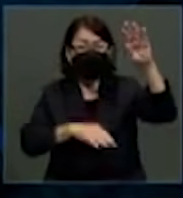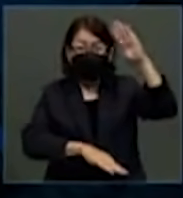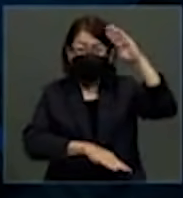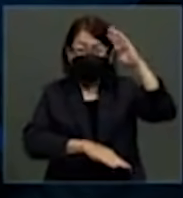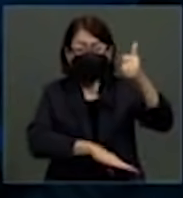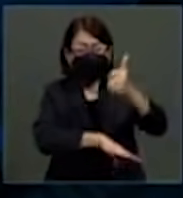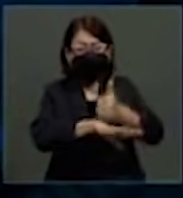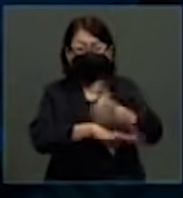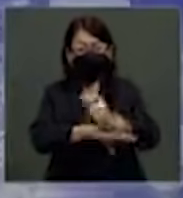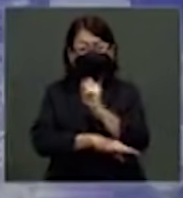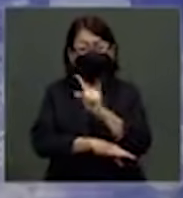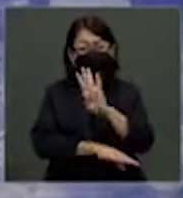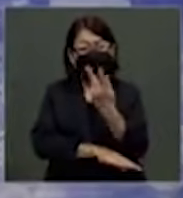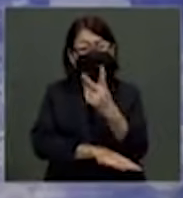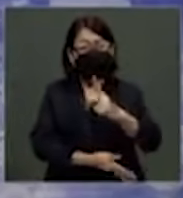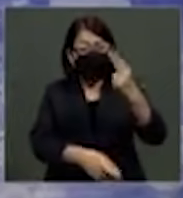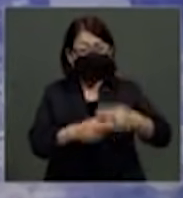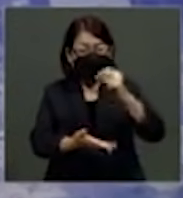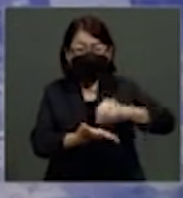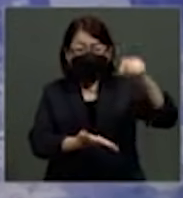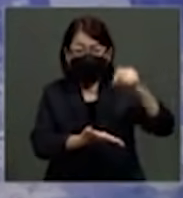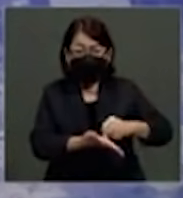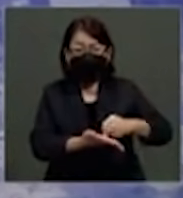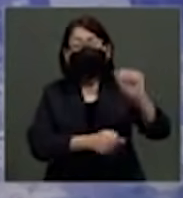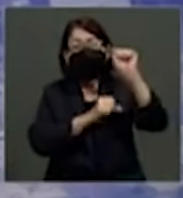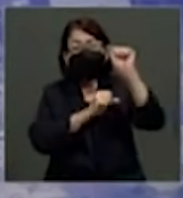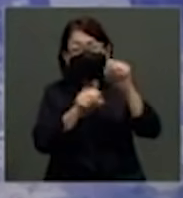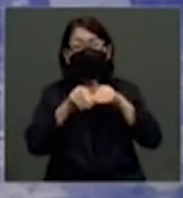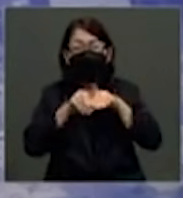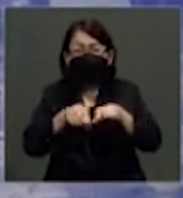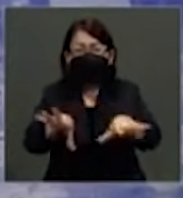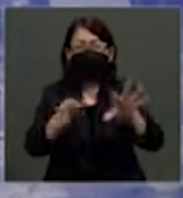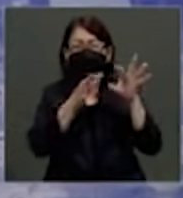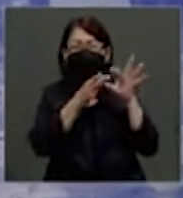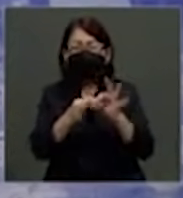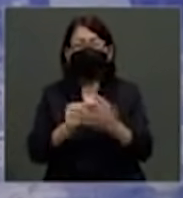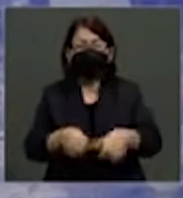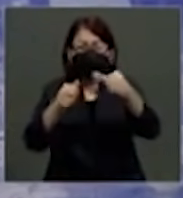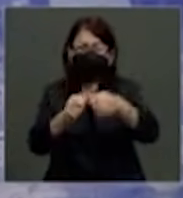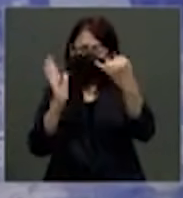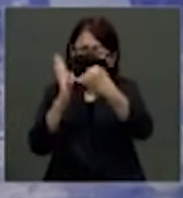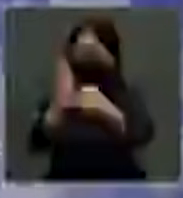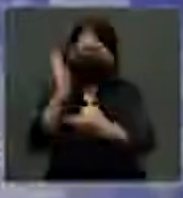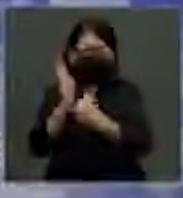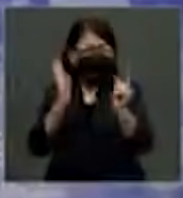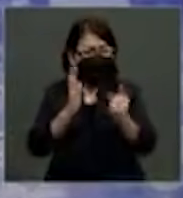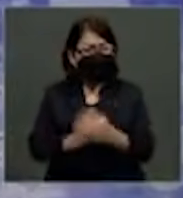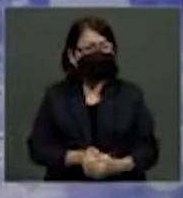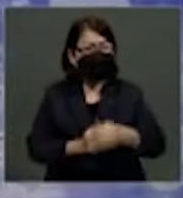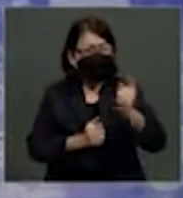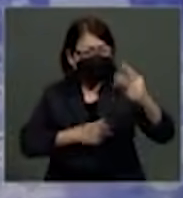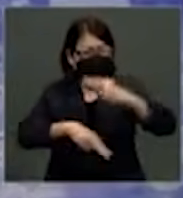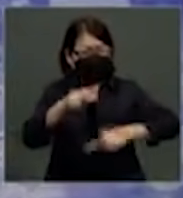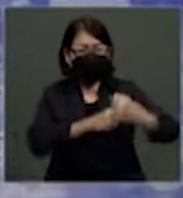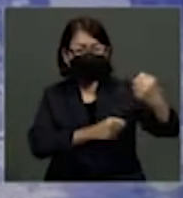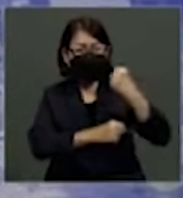ที่เอกสารที่ออกมานะครับ ท่านนายกรัฐมนตรีในฐานะปสบคได้ลงนามน